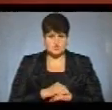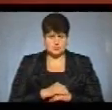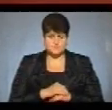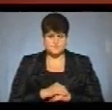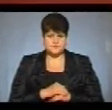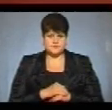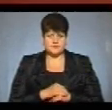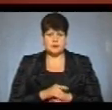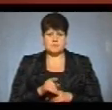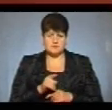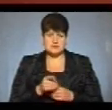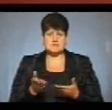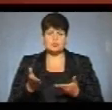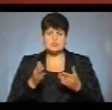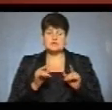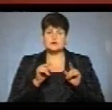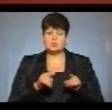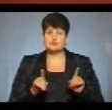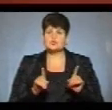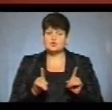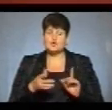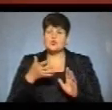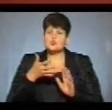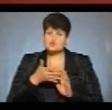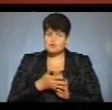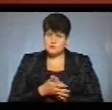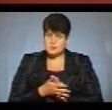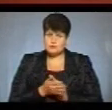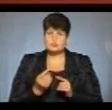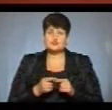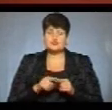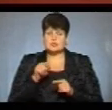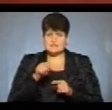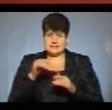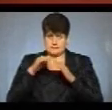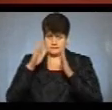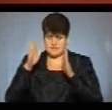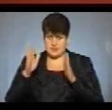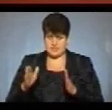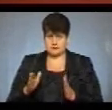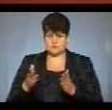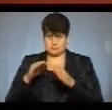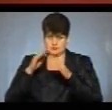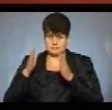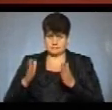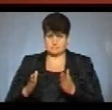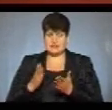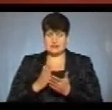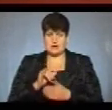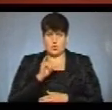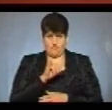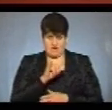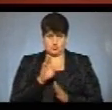Ну, саме вас ми до студії запросили, тому що розуміємо, що ця трансформаторна підстанція знаходиться у